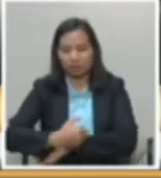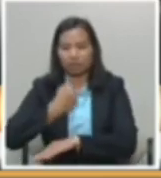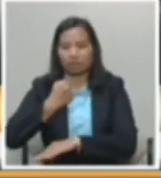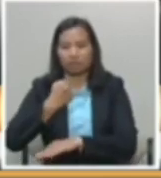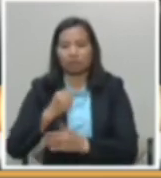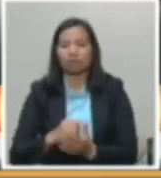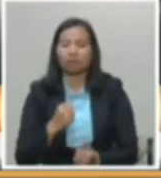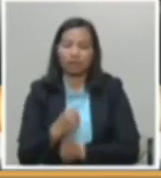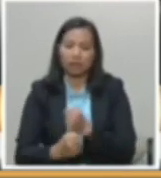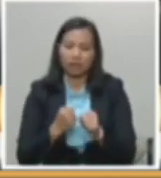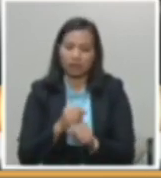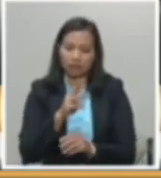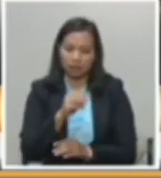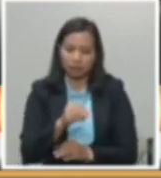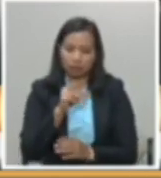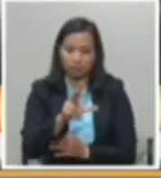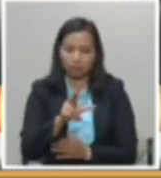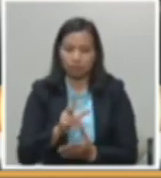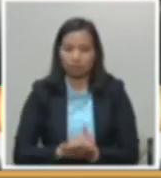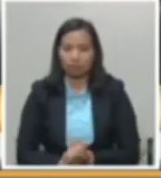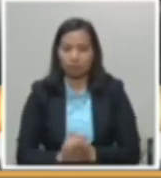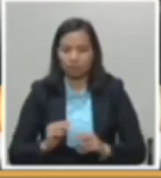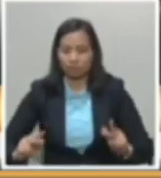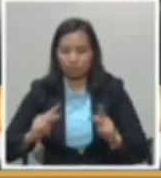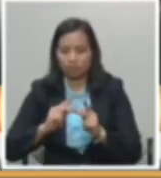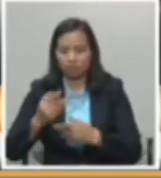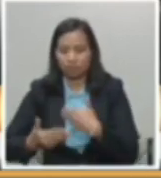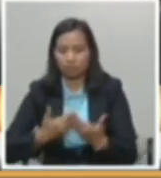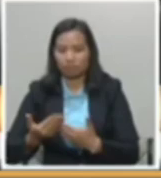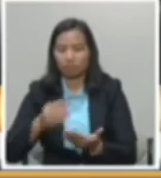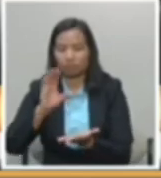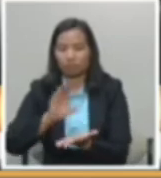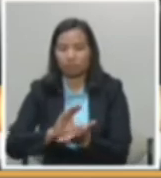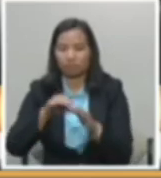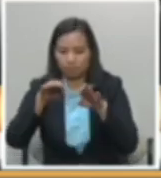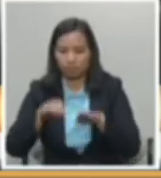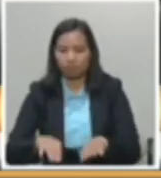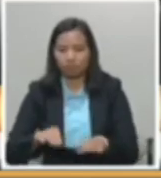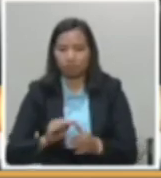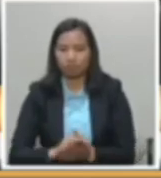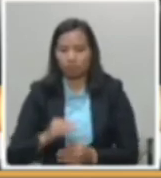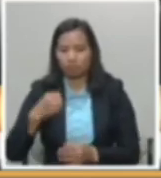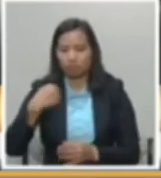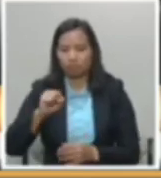ปี2563กระทรวงพาณิชย์ได้รับการจัดสรรงบประมาณลดลงเกือบ